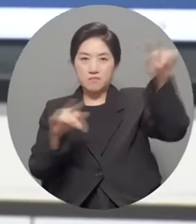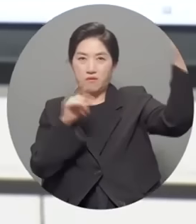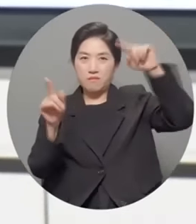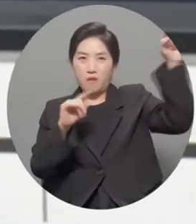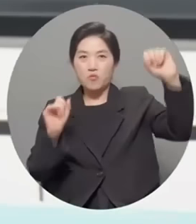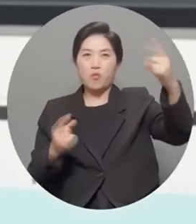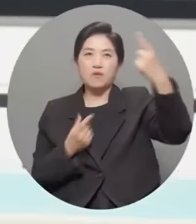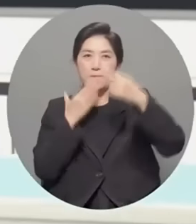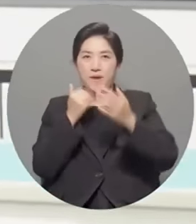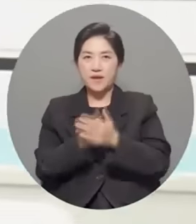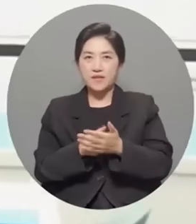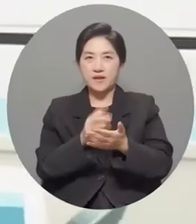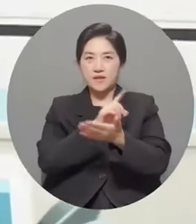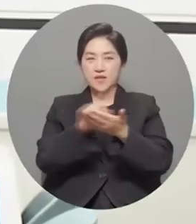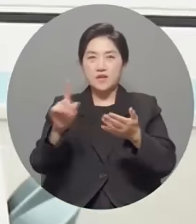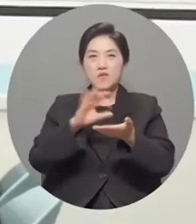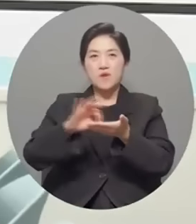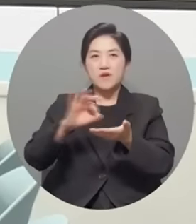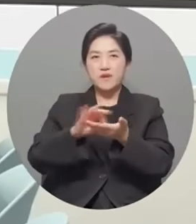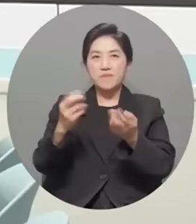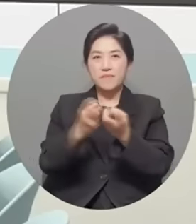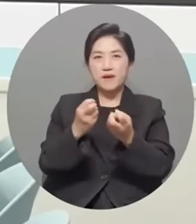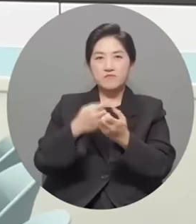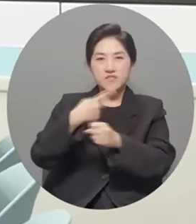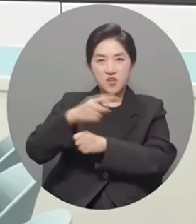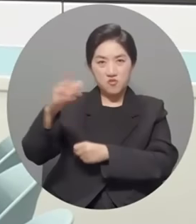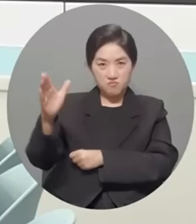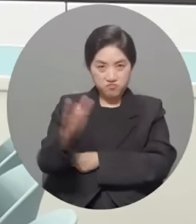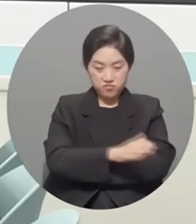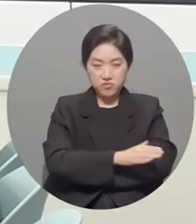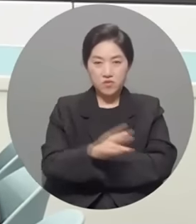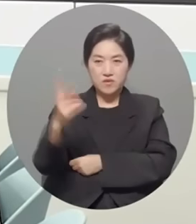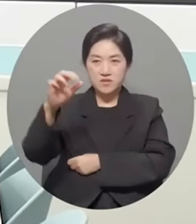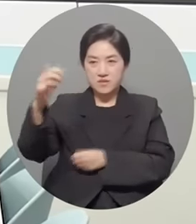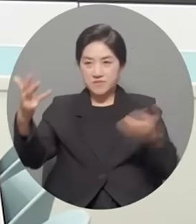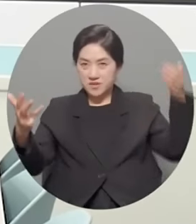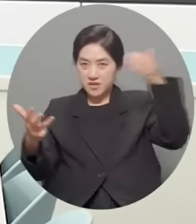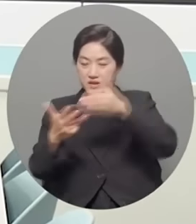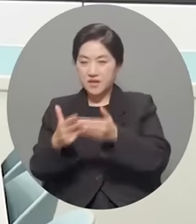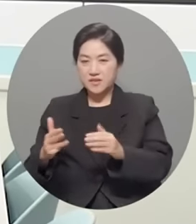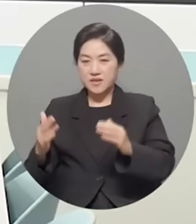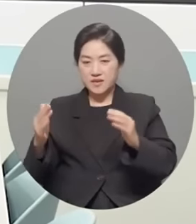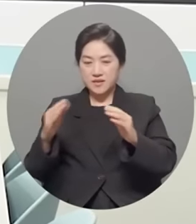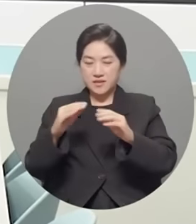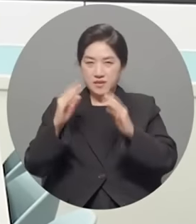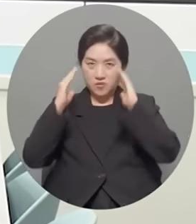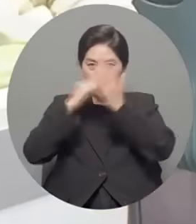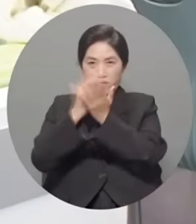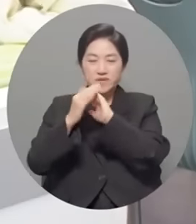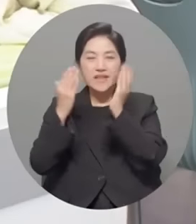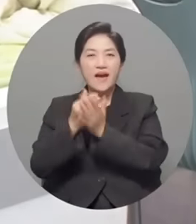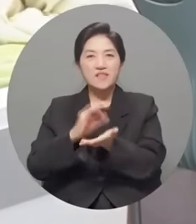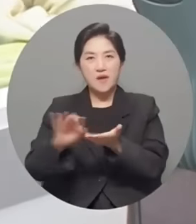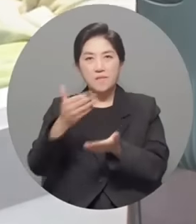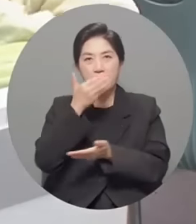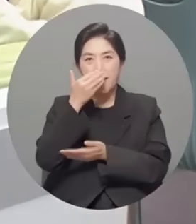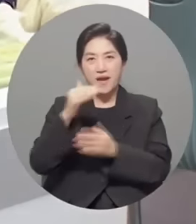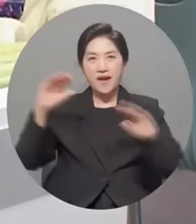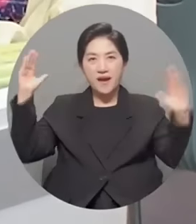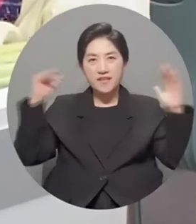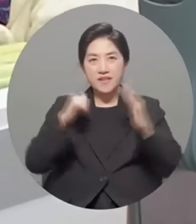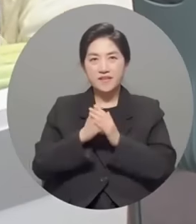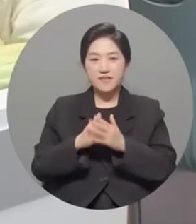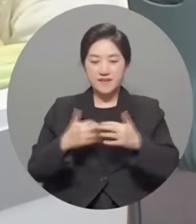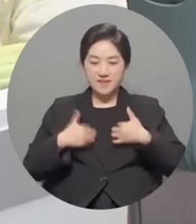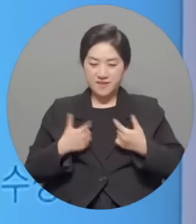디지털 기기를 활용한 수업 방식은 내년을 시작으로 오는 2028년엔 대부분의 과목에 도입됩니다. 학생들은